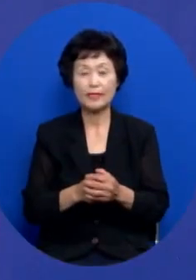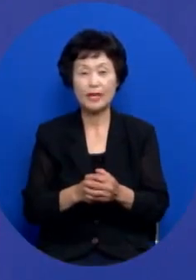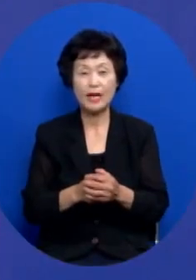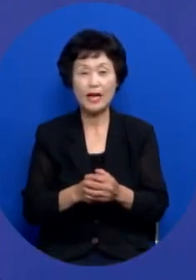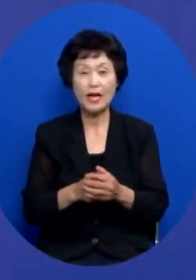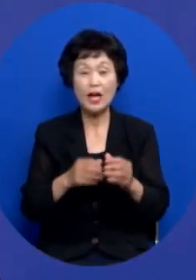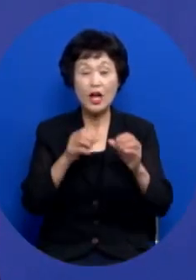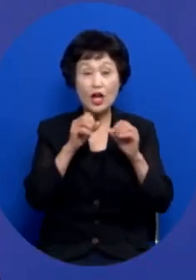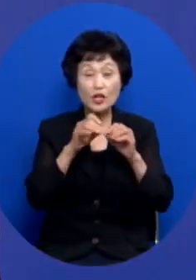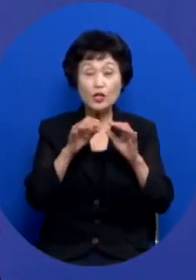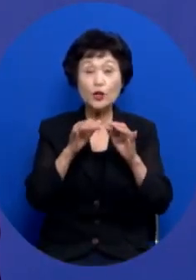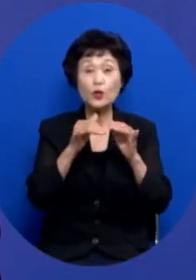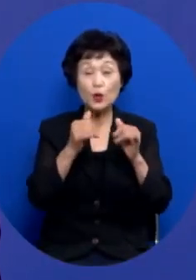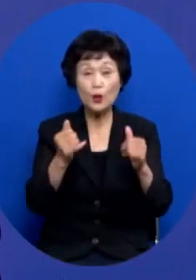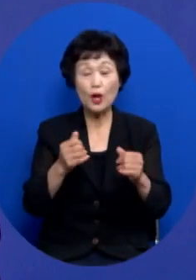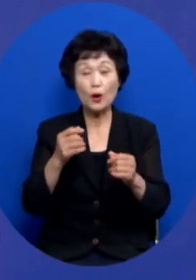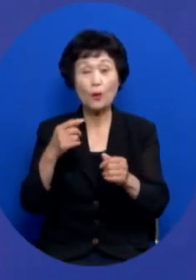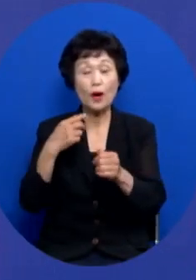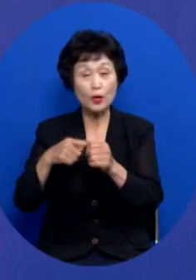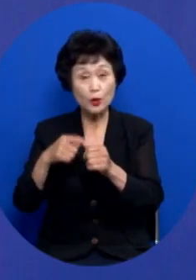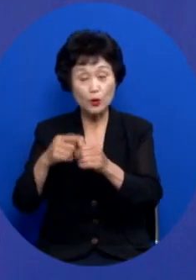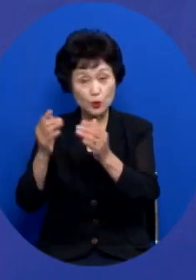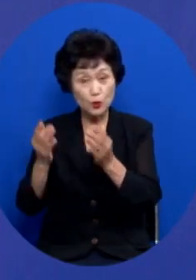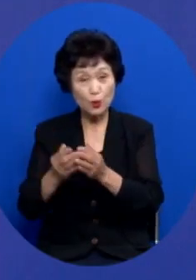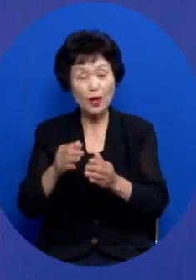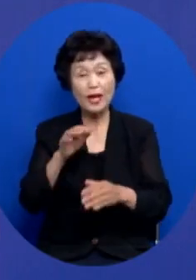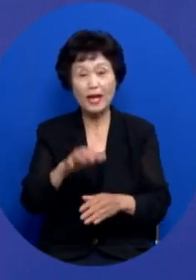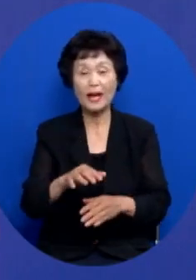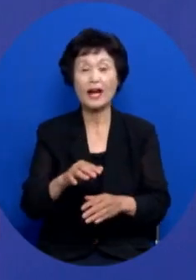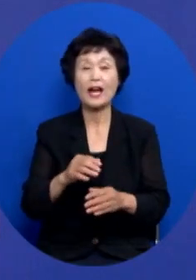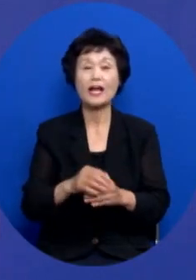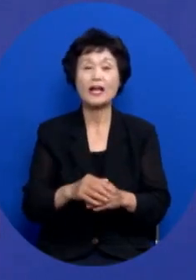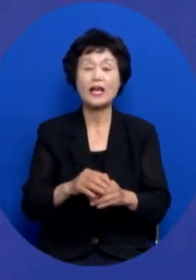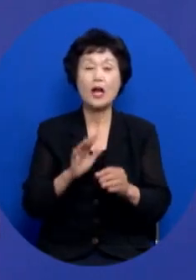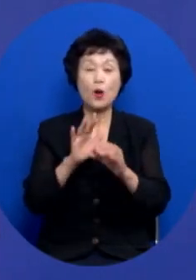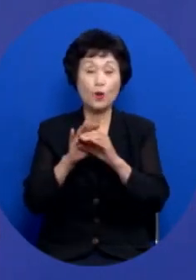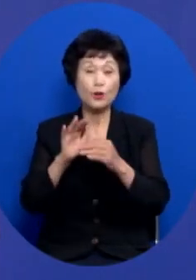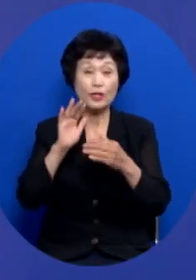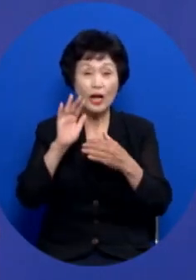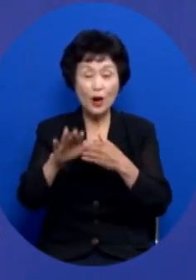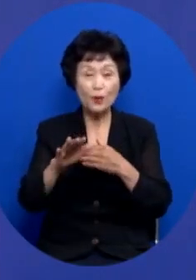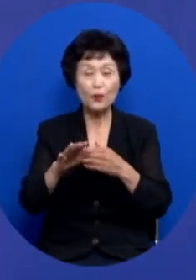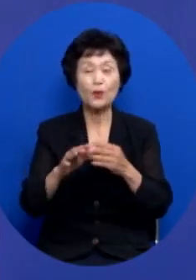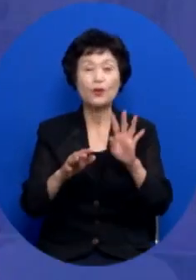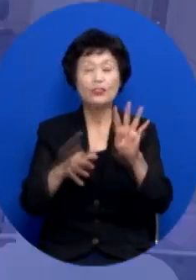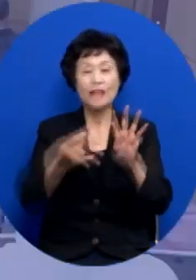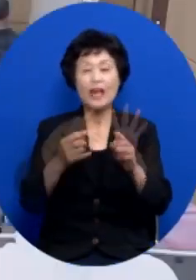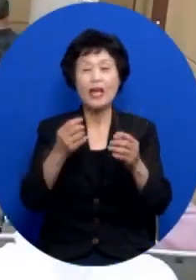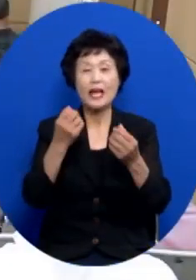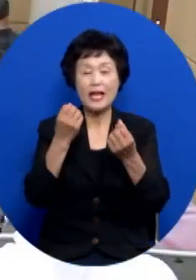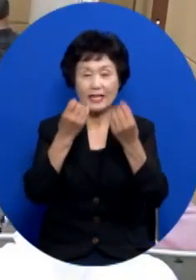선교회와 두날개 교수회가 팬데믹의 벽을 넘어 비상하는 목회를 주제로 제4회 신학 포럼을 개최했습니다.